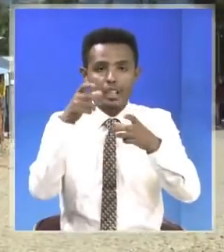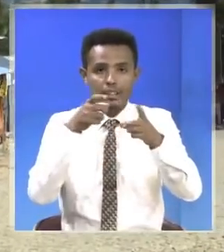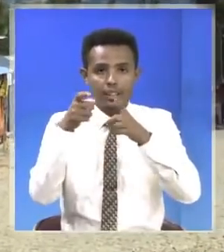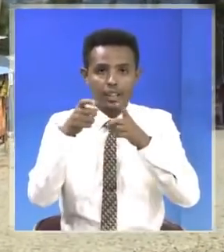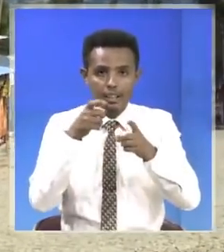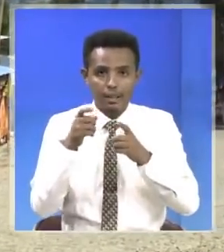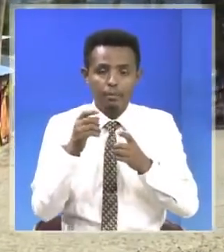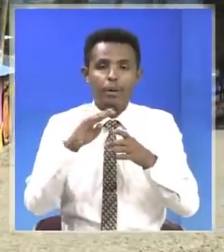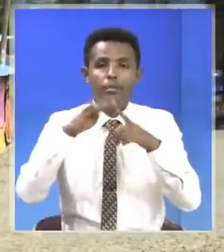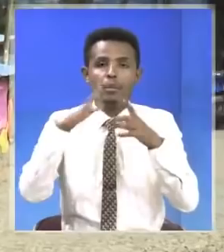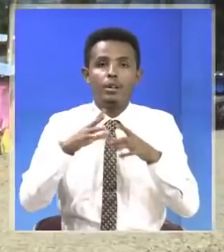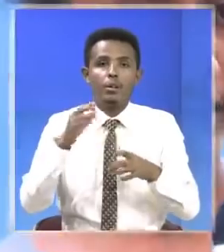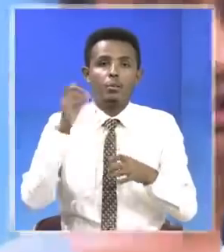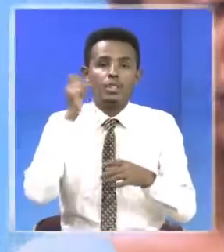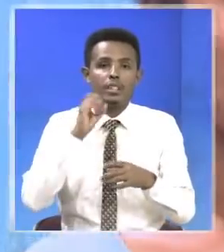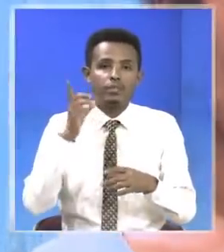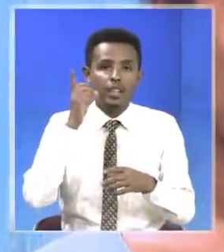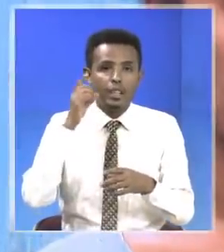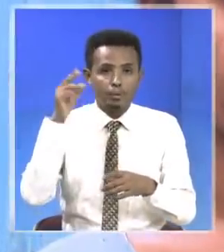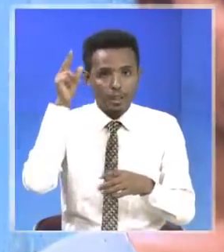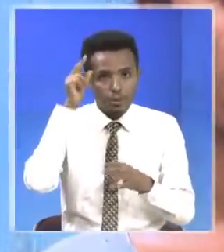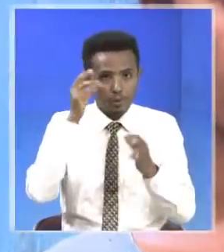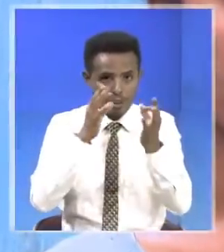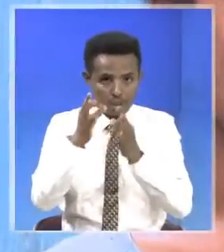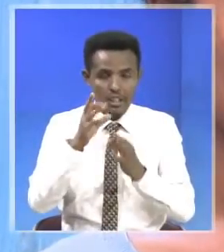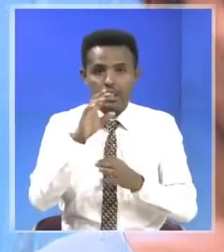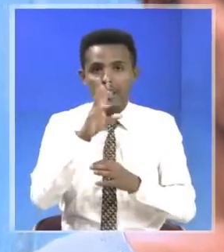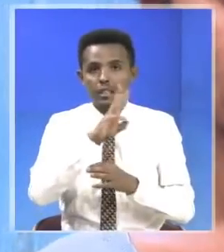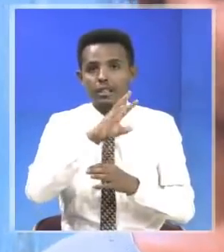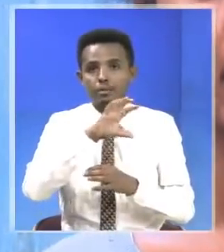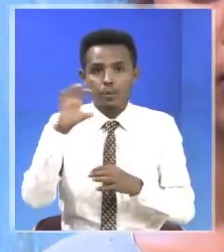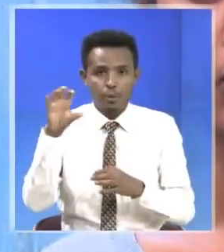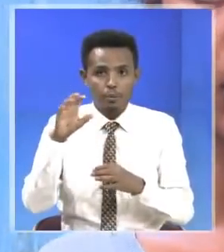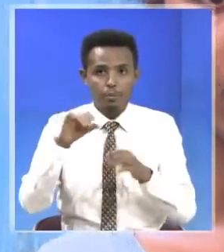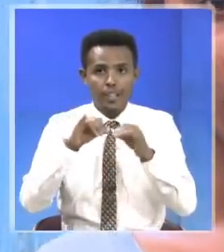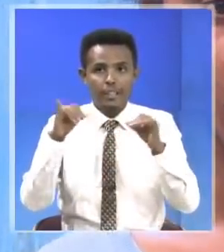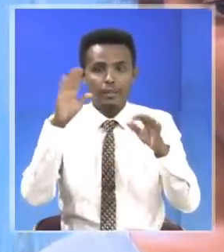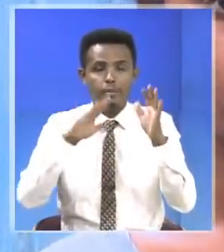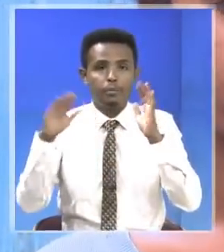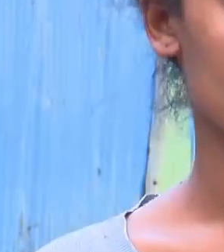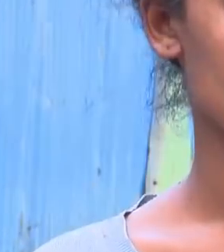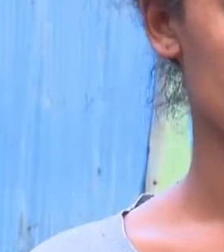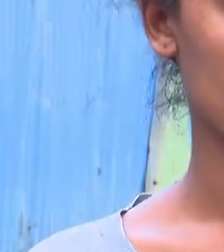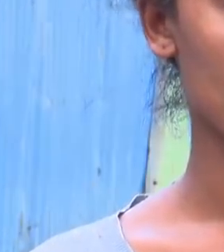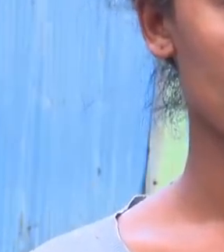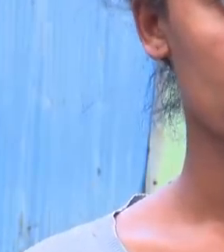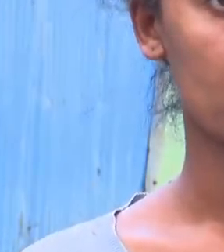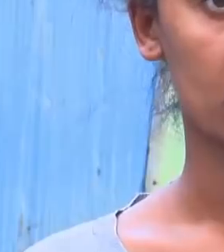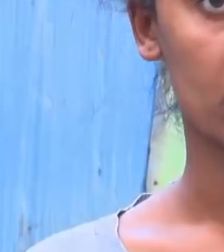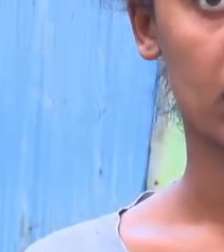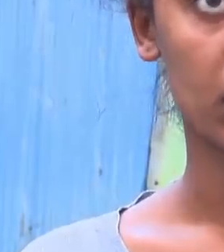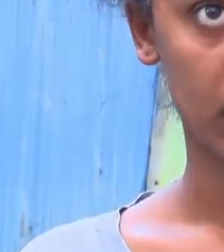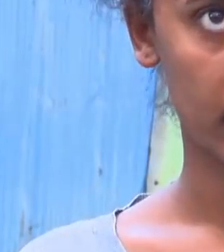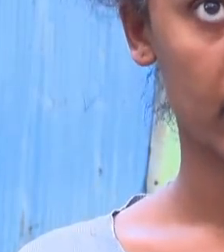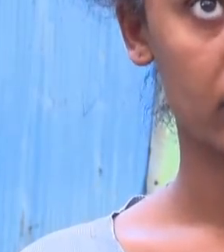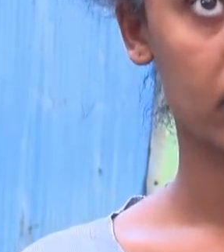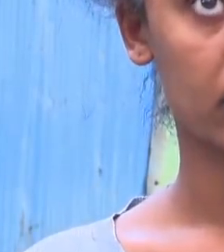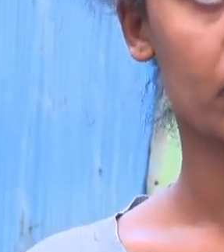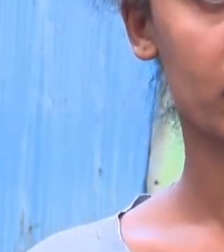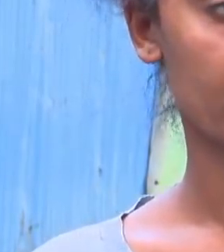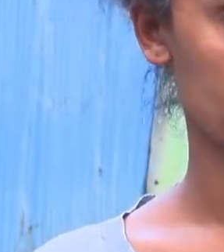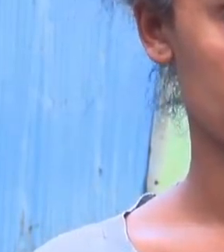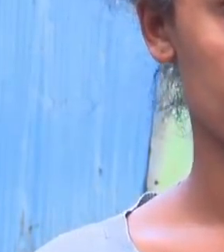ወይዘሪት ፋና ብርሃኑ ተናግሯል። ከ600 ሜትር በላይ ሁለት ሳይቶችን ይዘን ማለት ነው የኮብልስቶን ስራ ተሰርቷል። የካናል